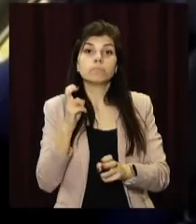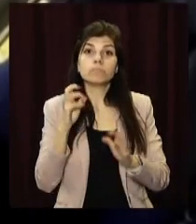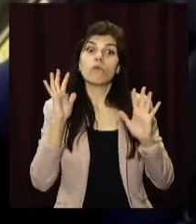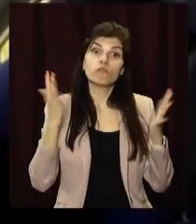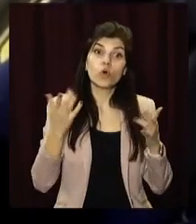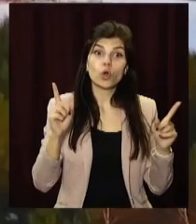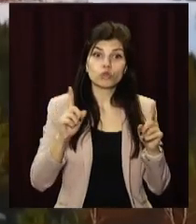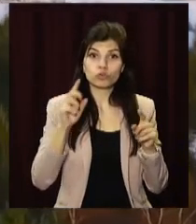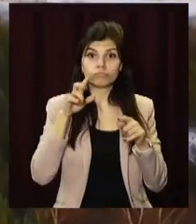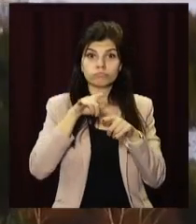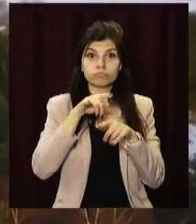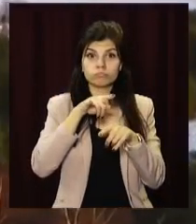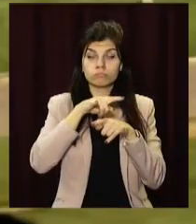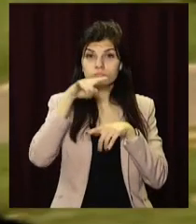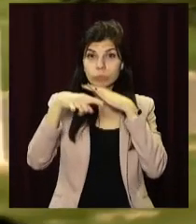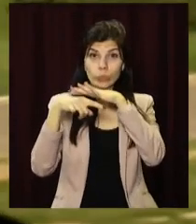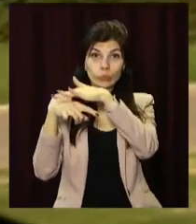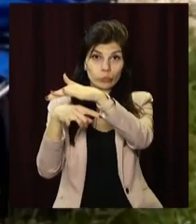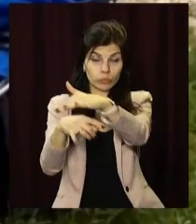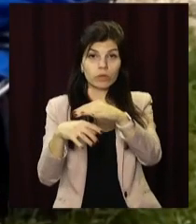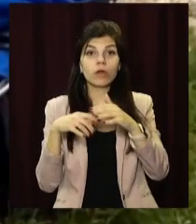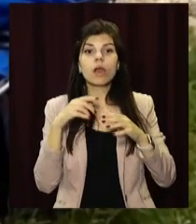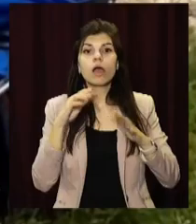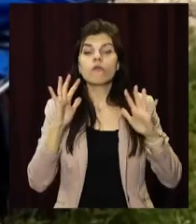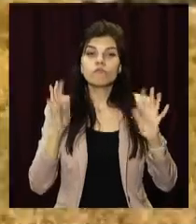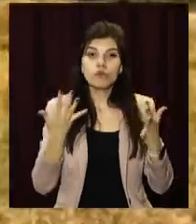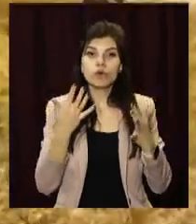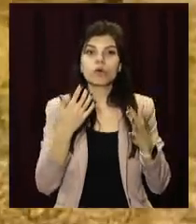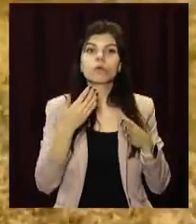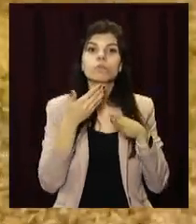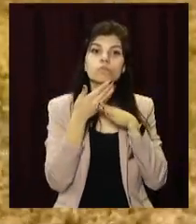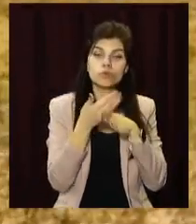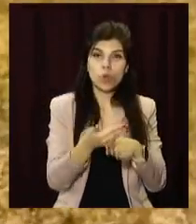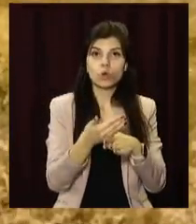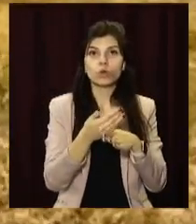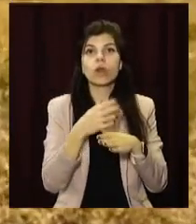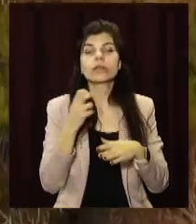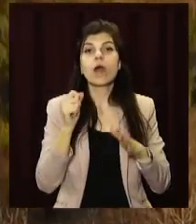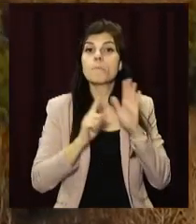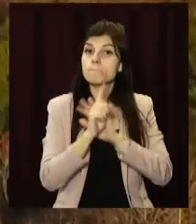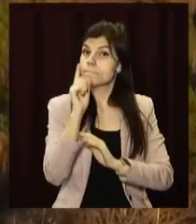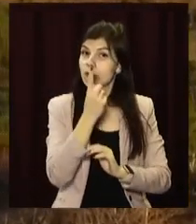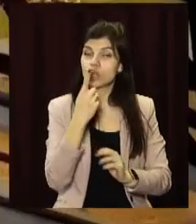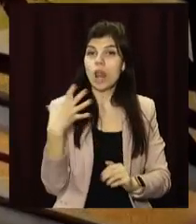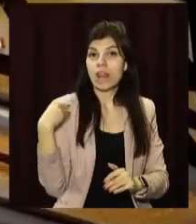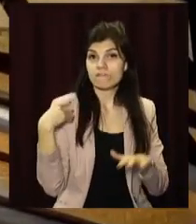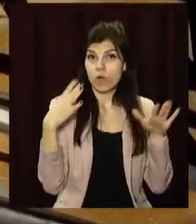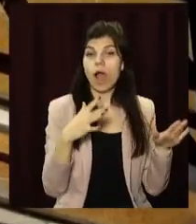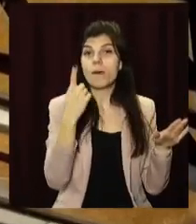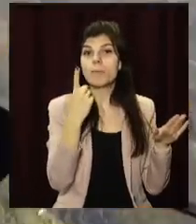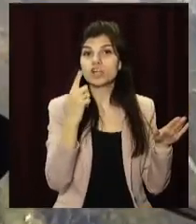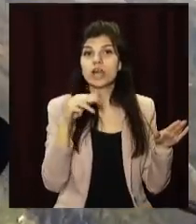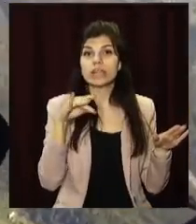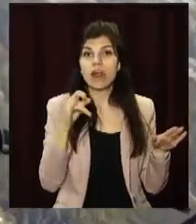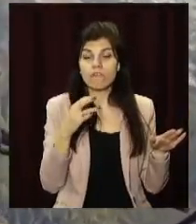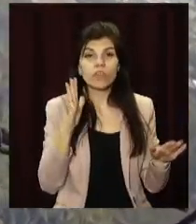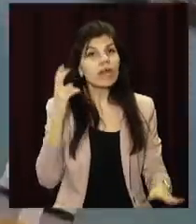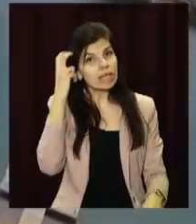допомоги. Спершу система аеромедичної евакуації і транспортування запрацює на Львівщині, а з 1 травня – на